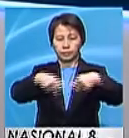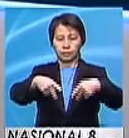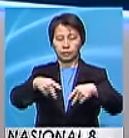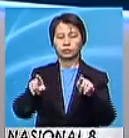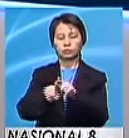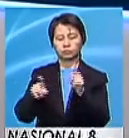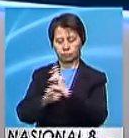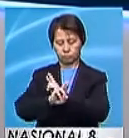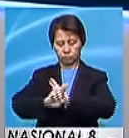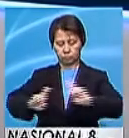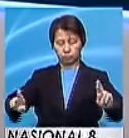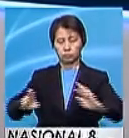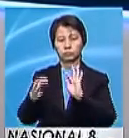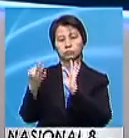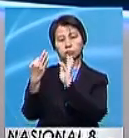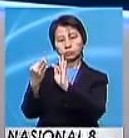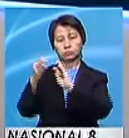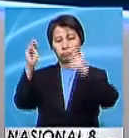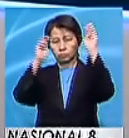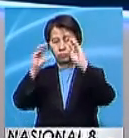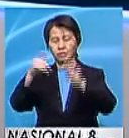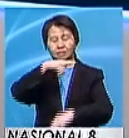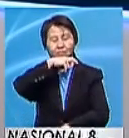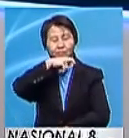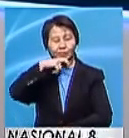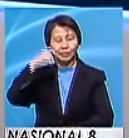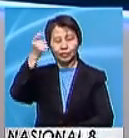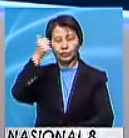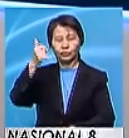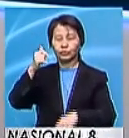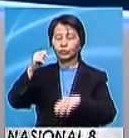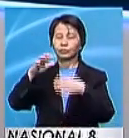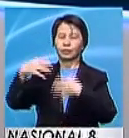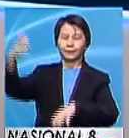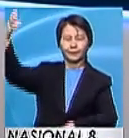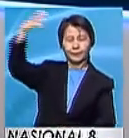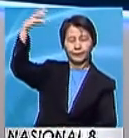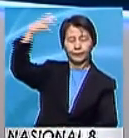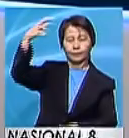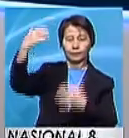sebagai persediaan bagi menghadapi musim kering berikutan fenomena El Nino.